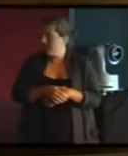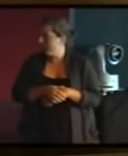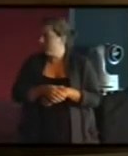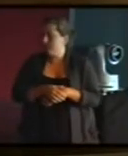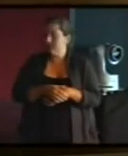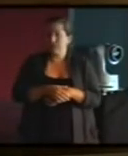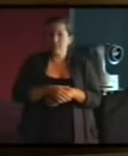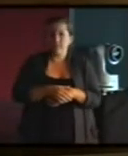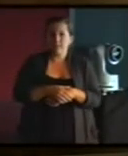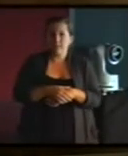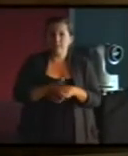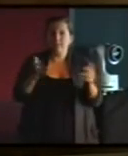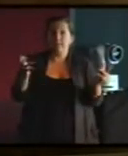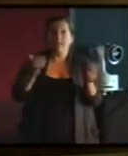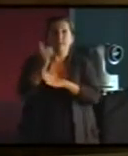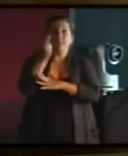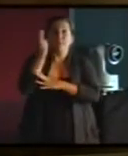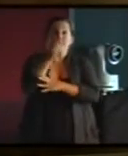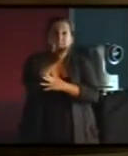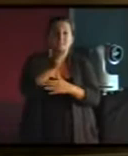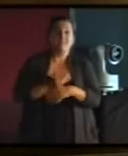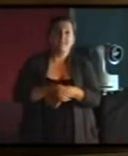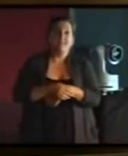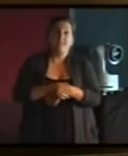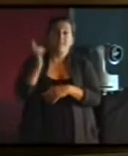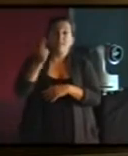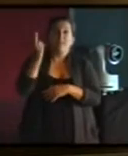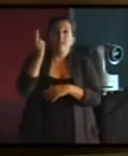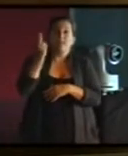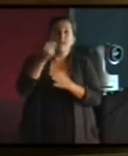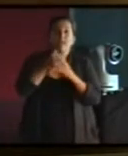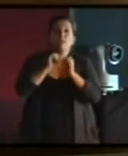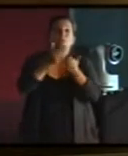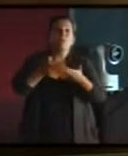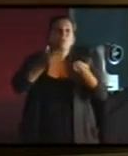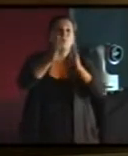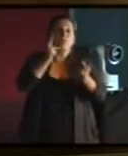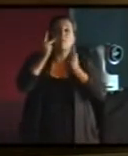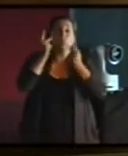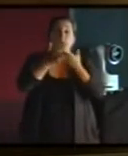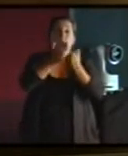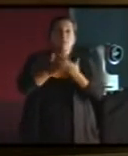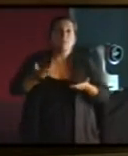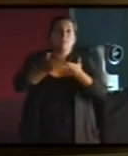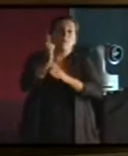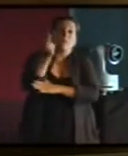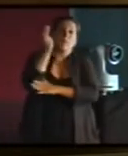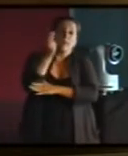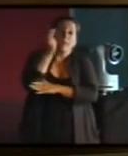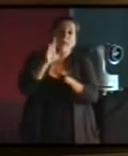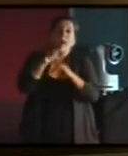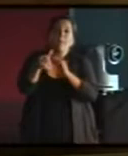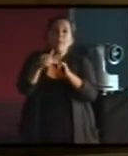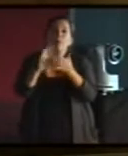ça c'est l'université dans le contexte. Et donc, on va parler après